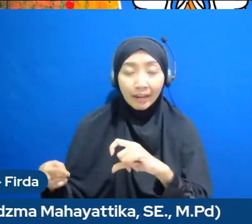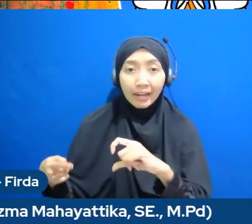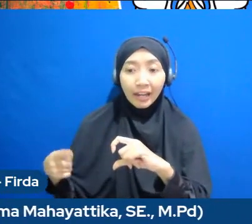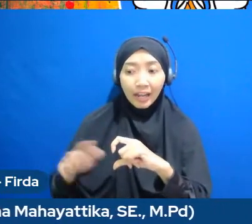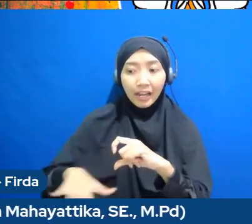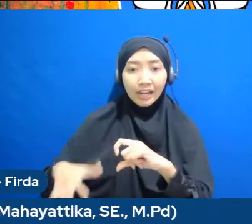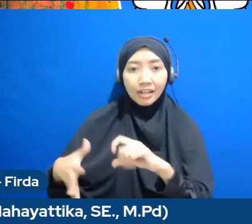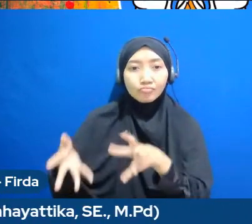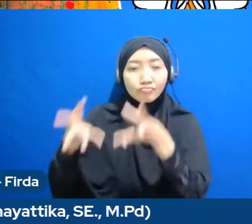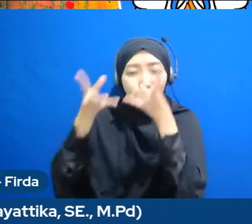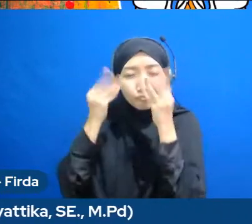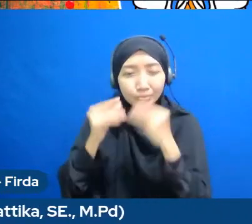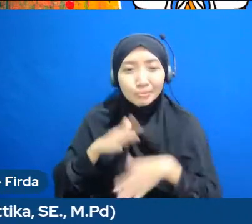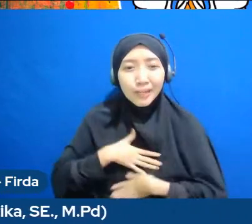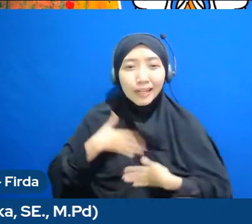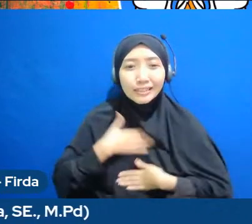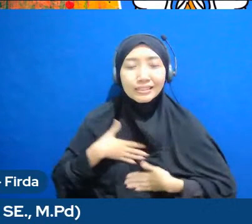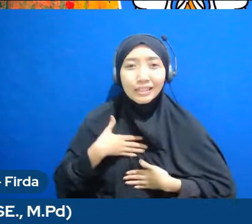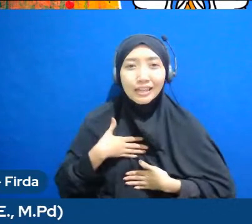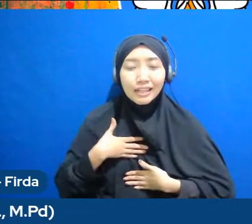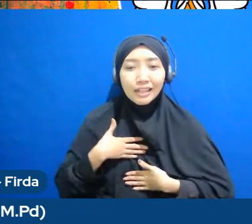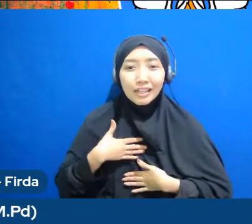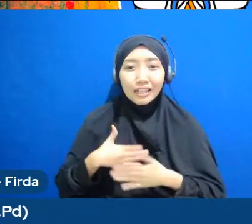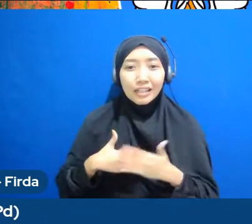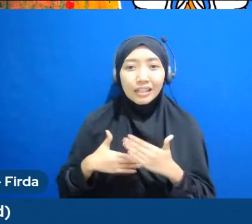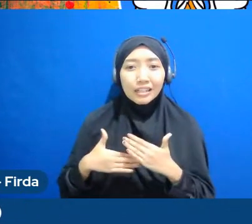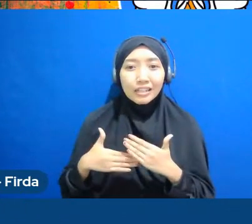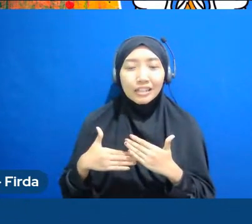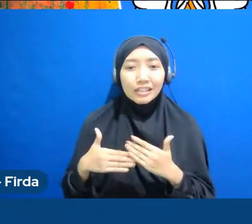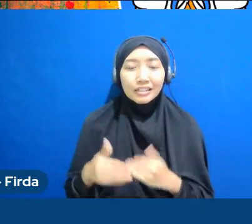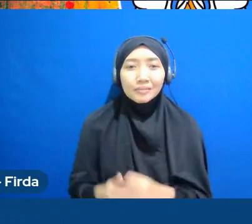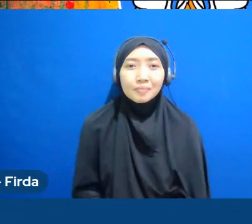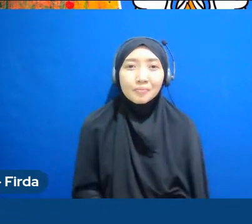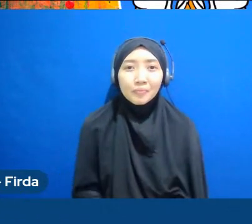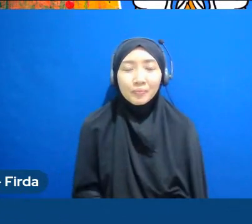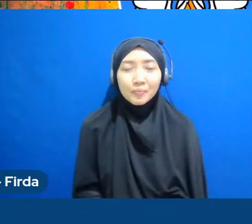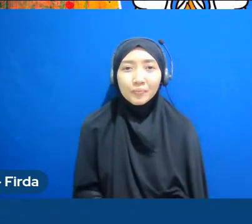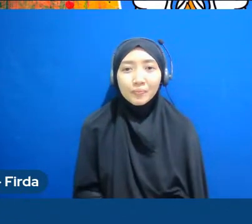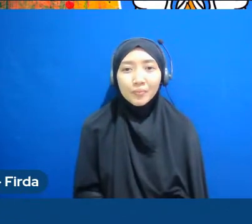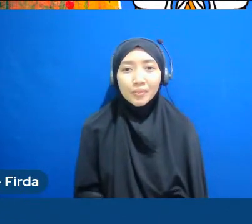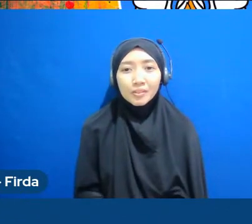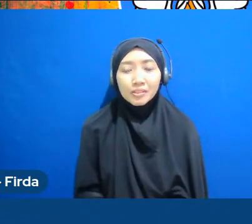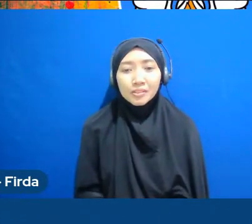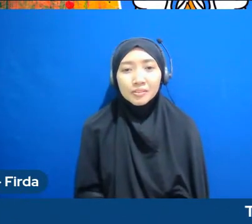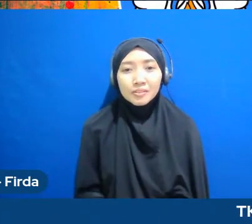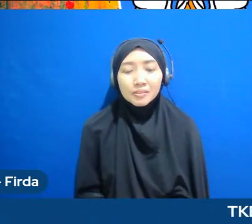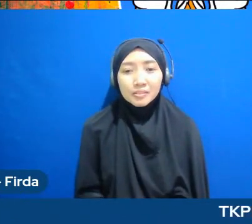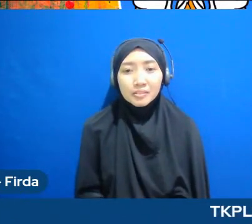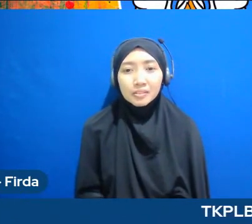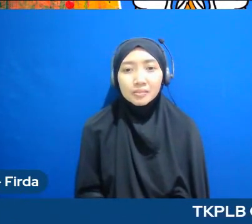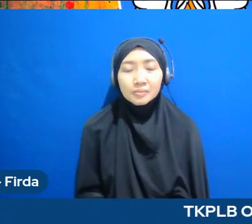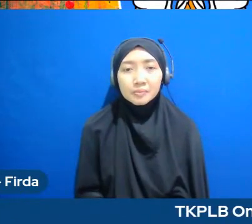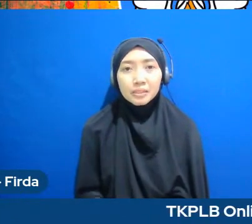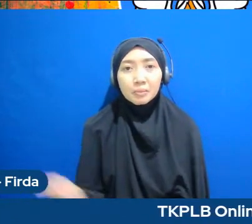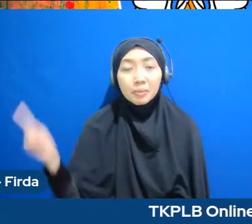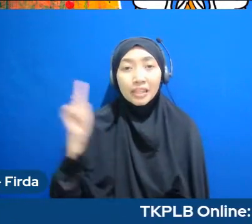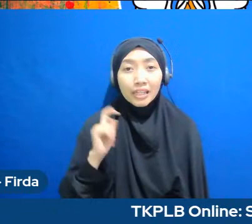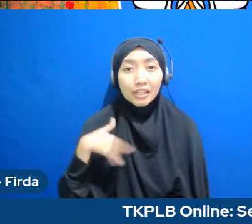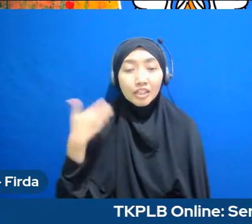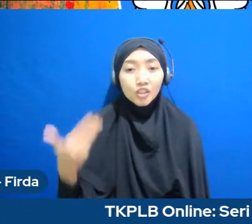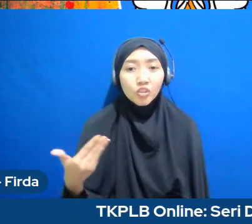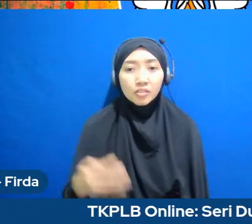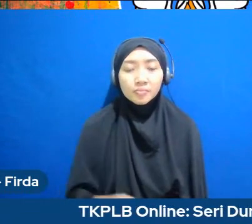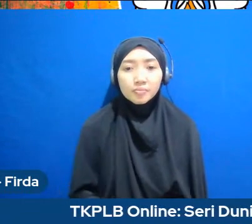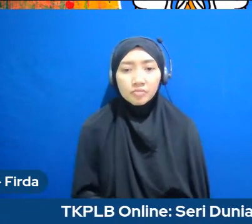ya, bisa lebih kena ke hati gitu. Ini ada lagi, ada pertanyaan, emosi